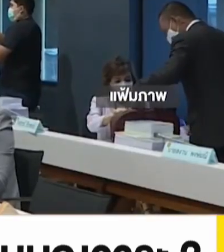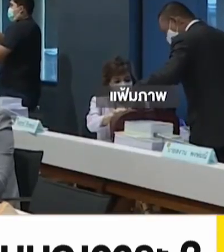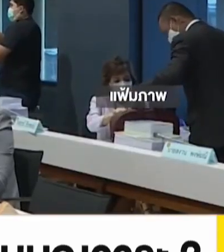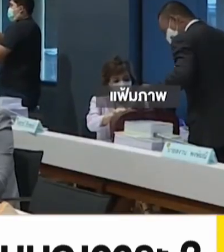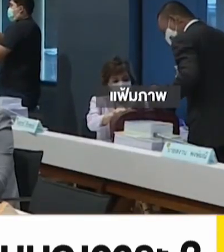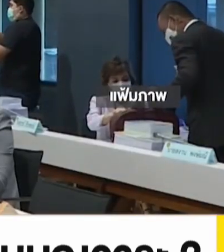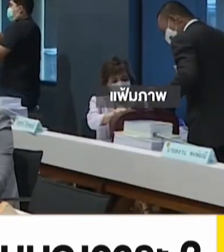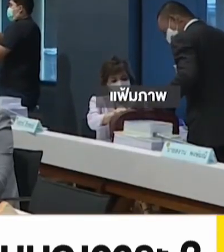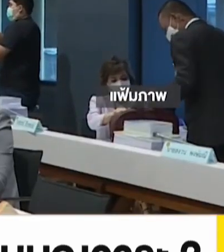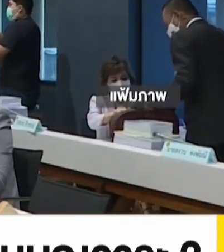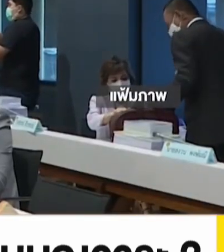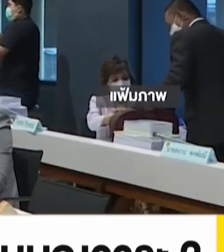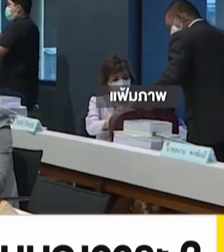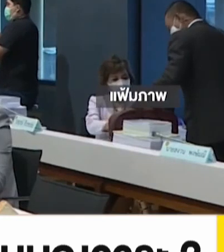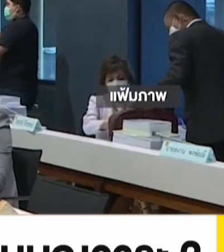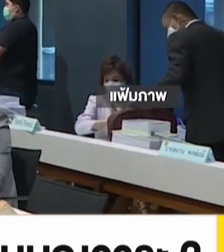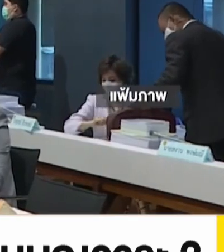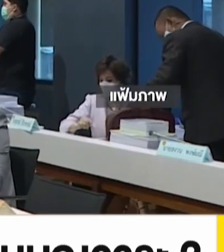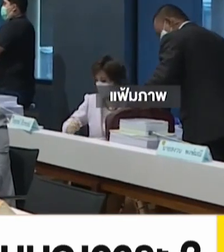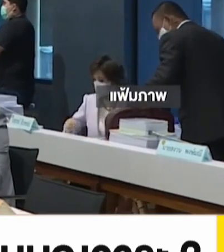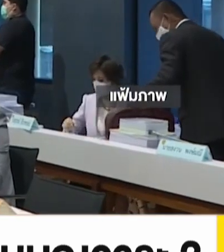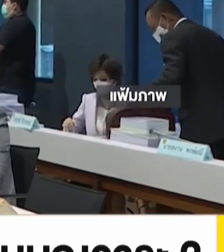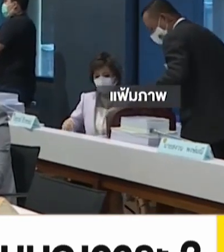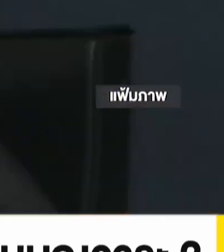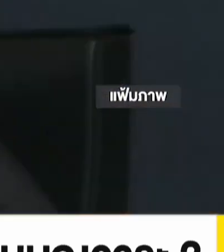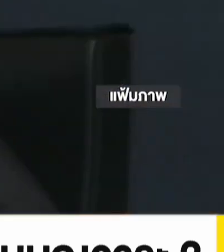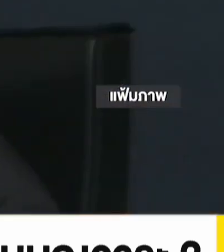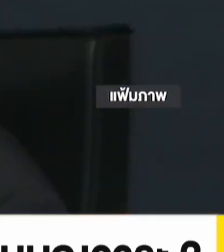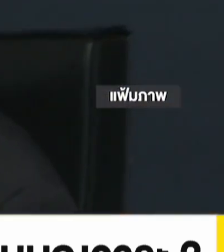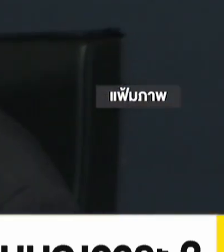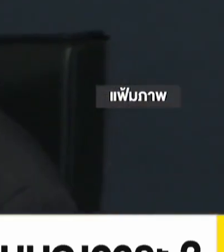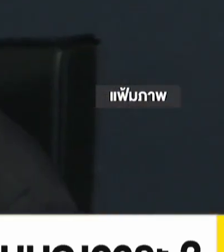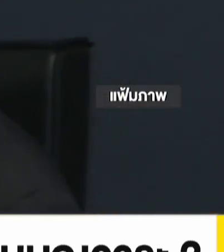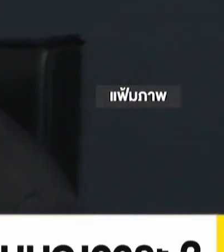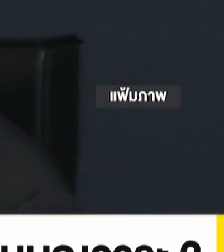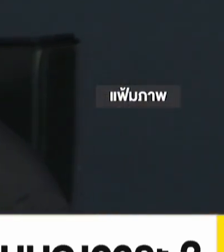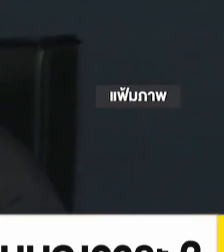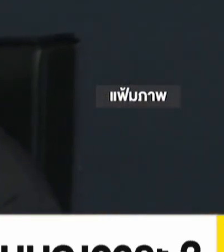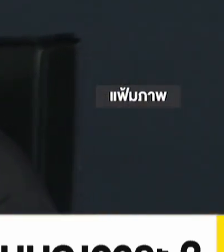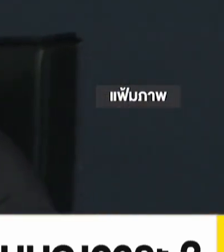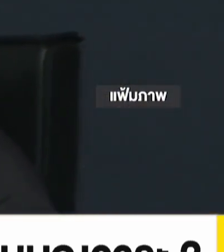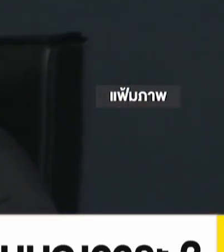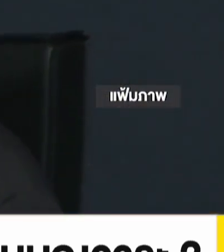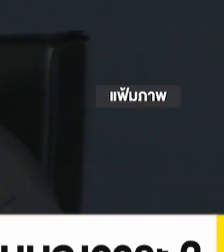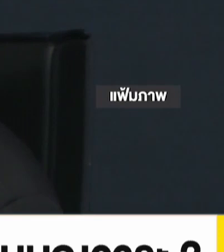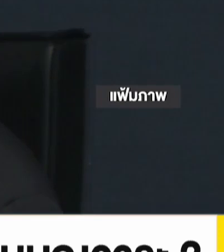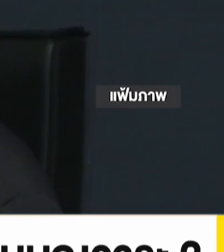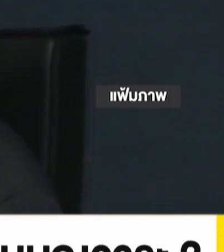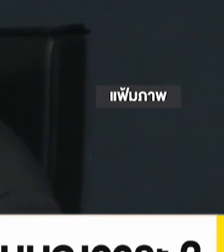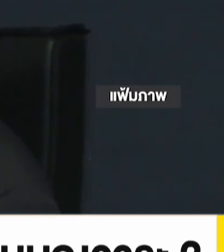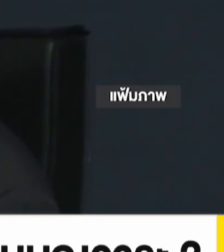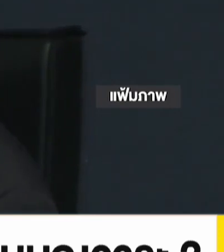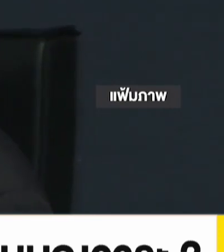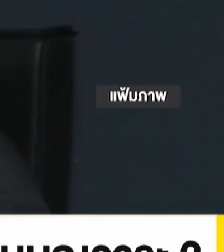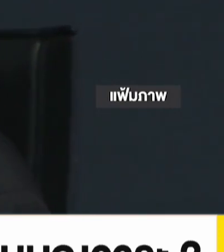ชนประกันหนึ่งก็คือคำวินิจฉัยของศาลรัฐธรรมนูญชี้ชัดว่าอำนาจในการสถาปนารัฐธรรมนูญเป็นของประชาชนจึงอยากจะให้